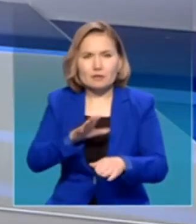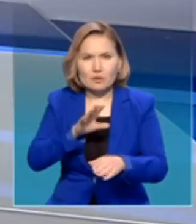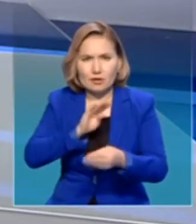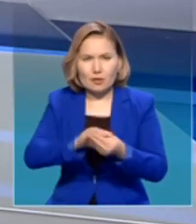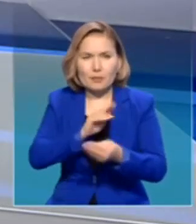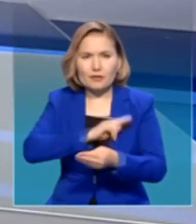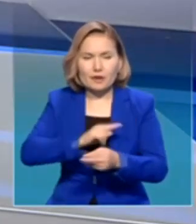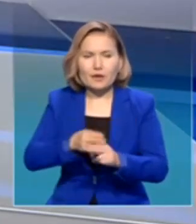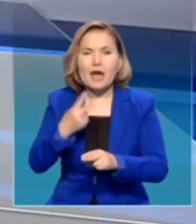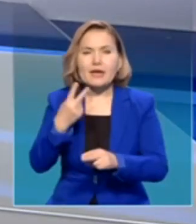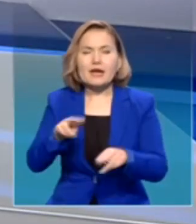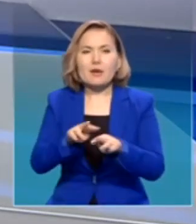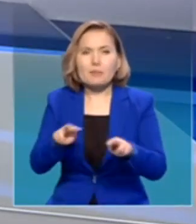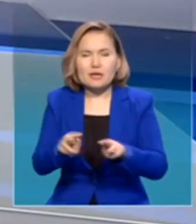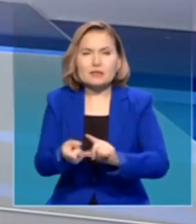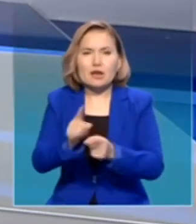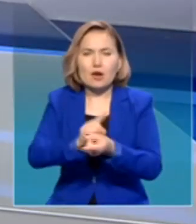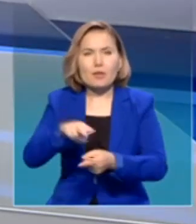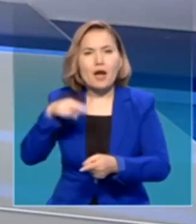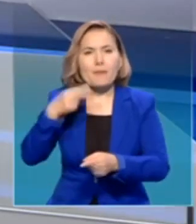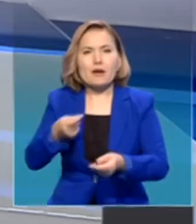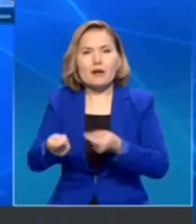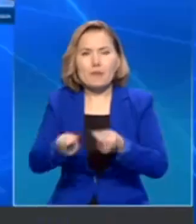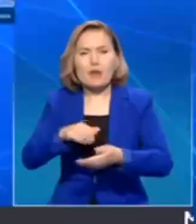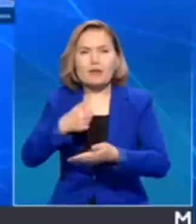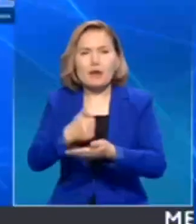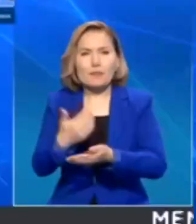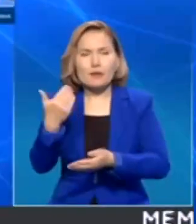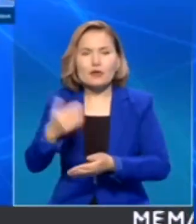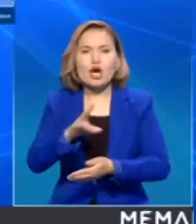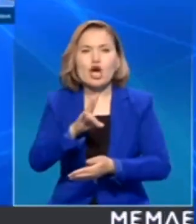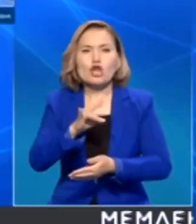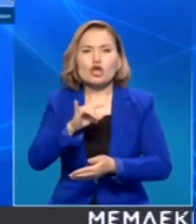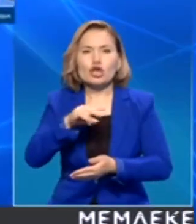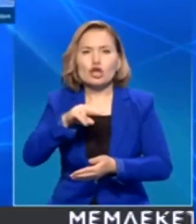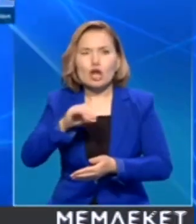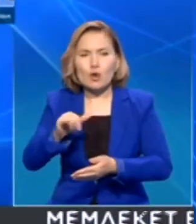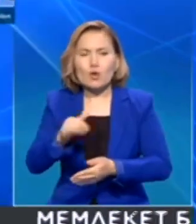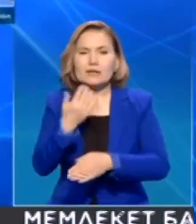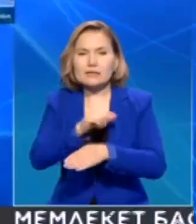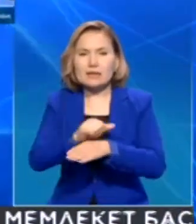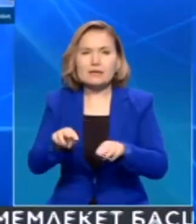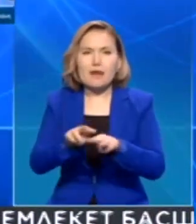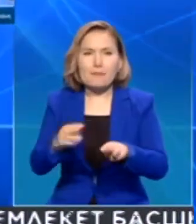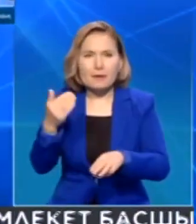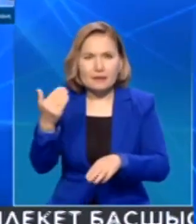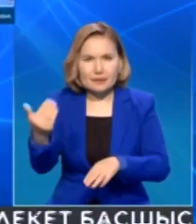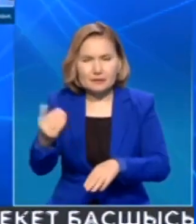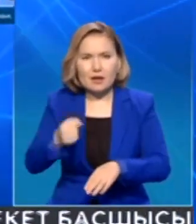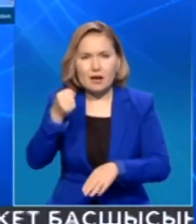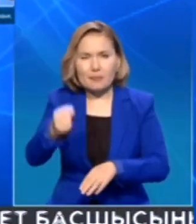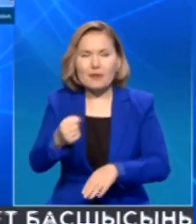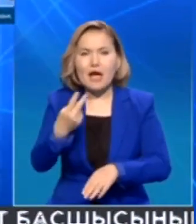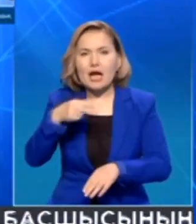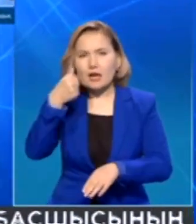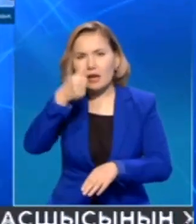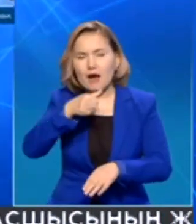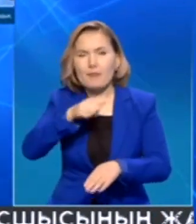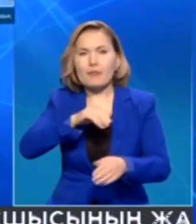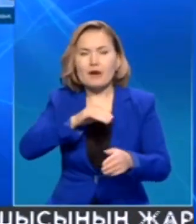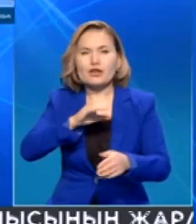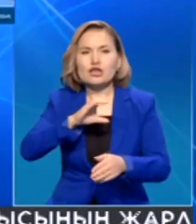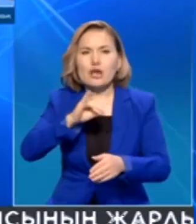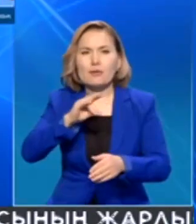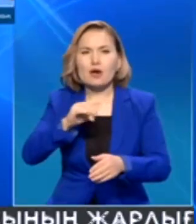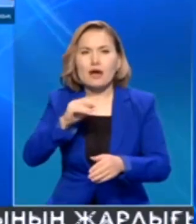Тек екеуі ауысты. Президент әкімшілігінің басшысы болған Мұрат Нұртілеу сыртқы істер министрі болды. Ал екі жылдай